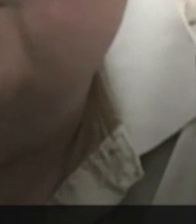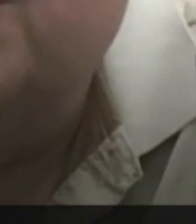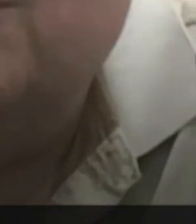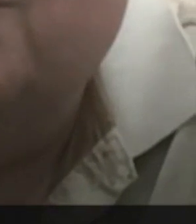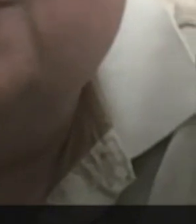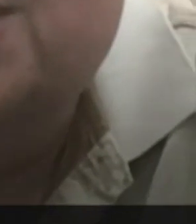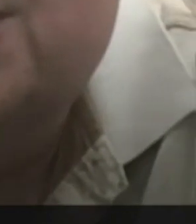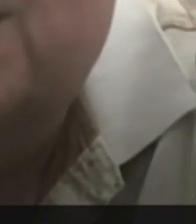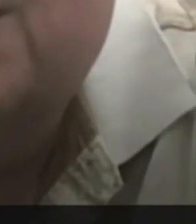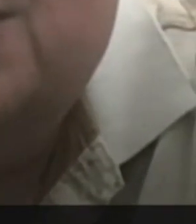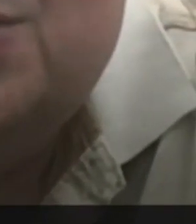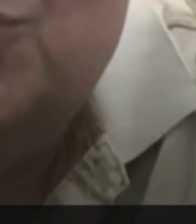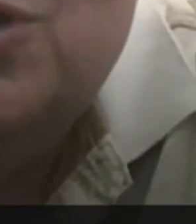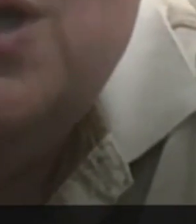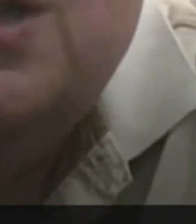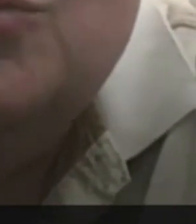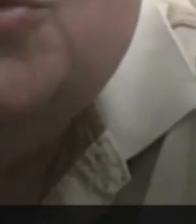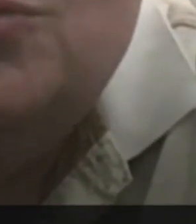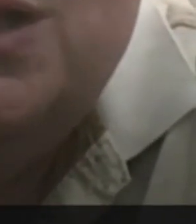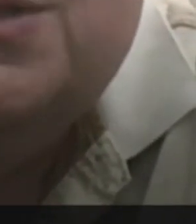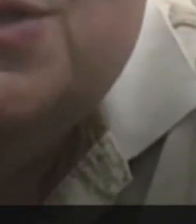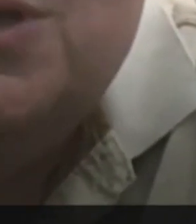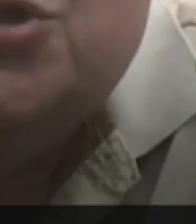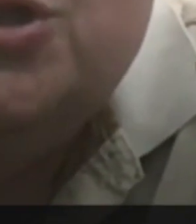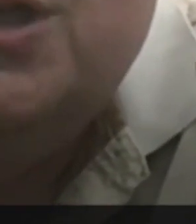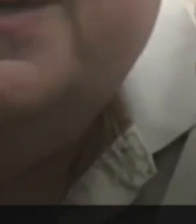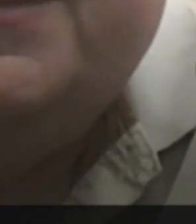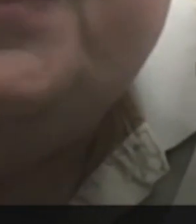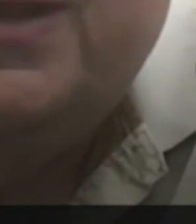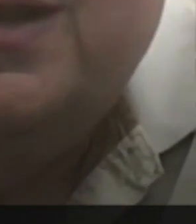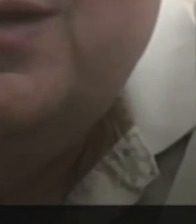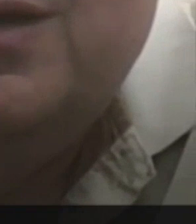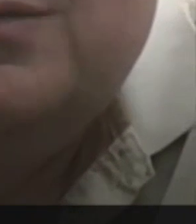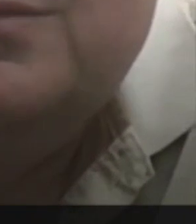идет о западноевропейских странах, где есть много мусульман, где есть большие